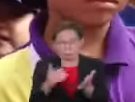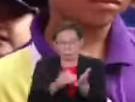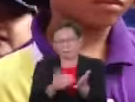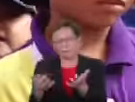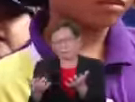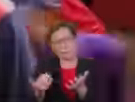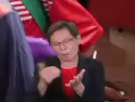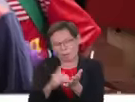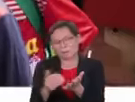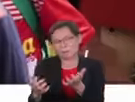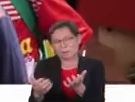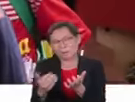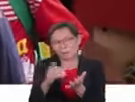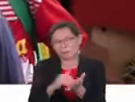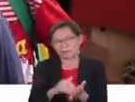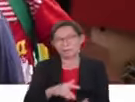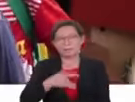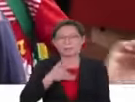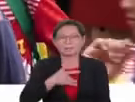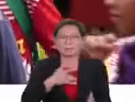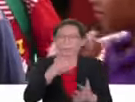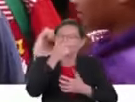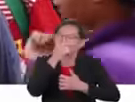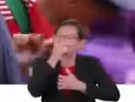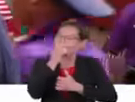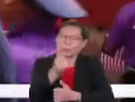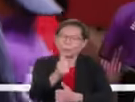lagi semula. Perasaan saya sangat teruja.